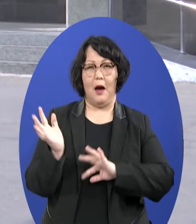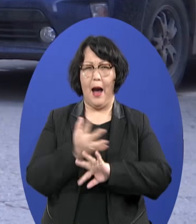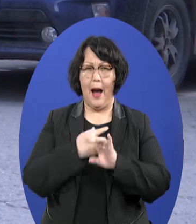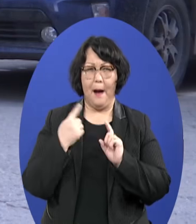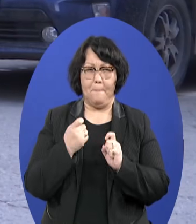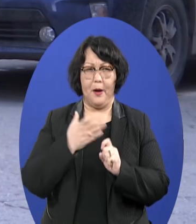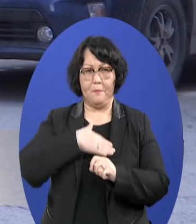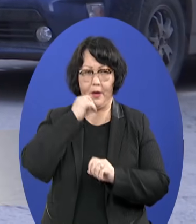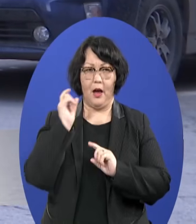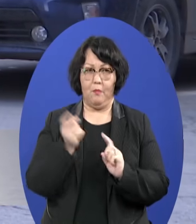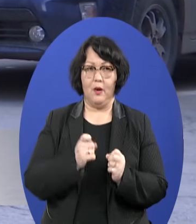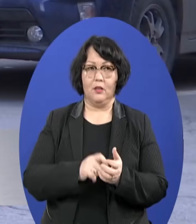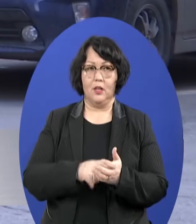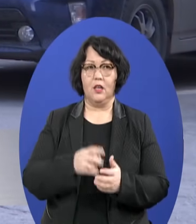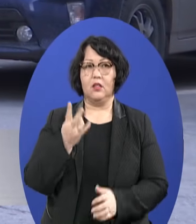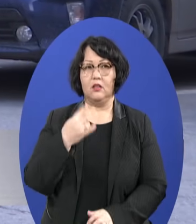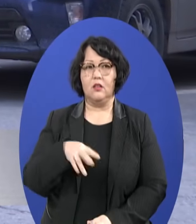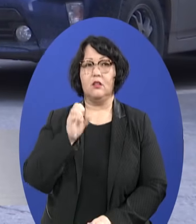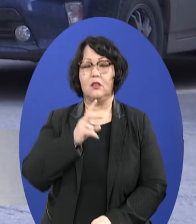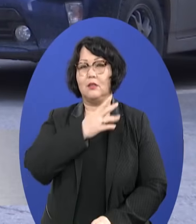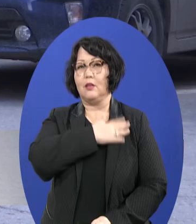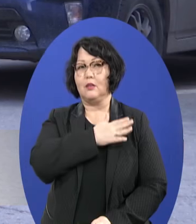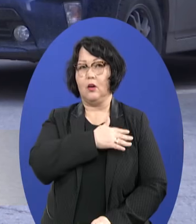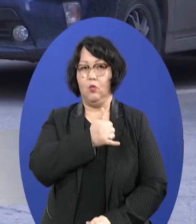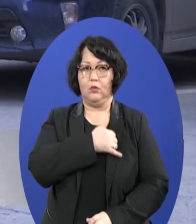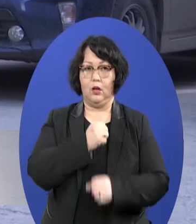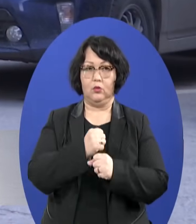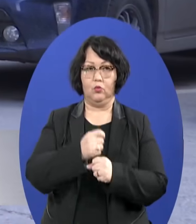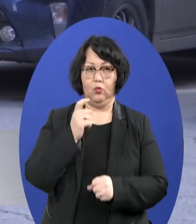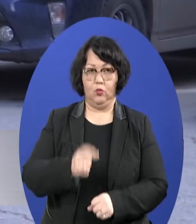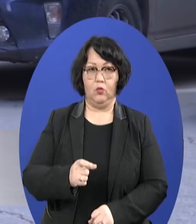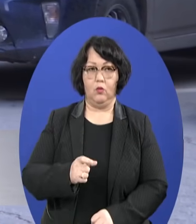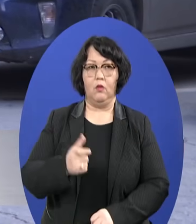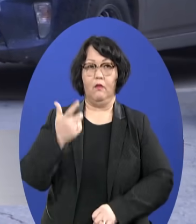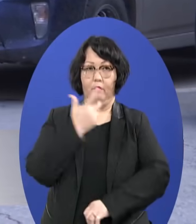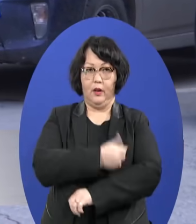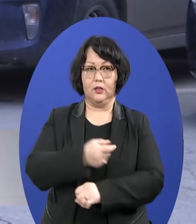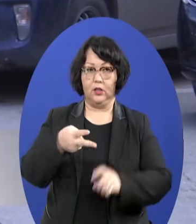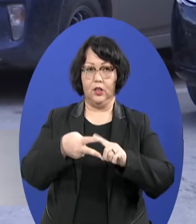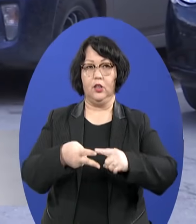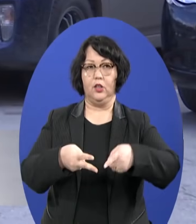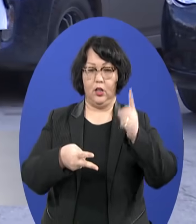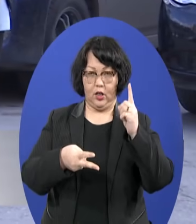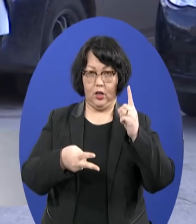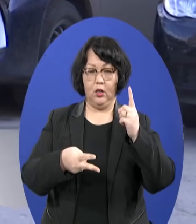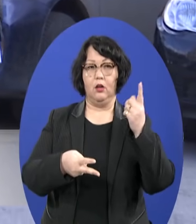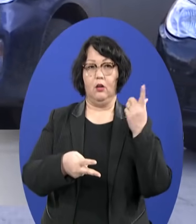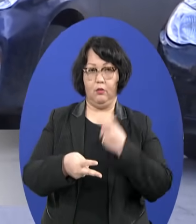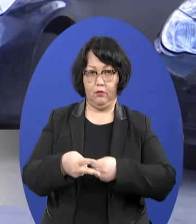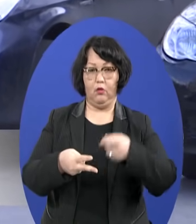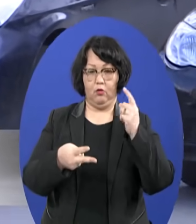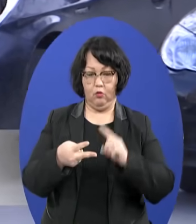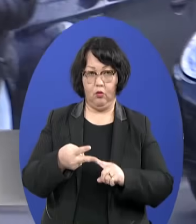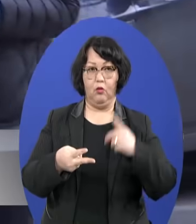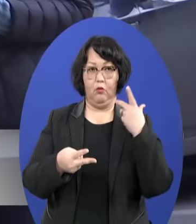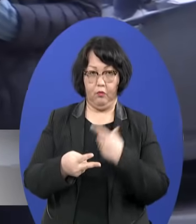Энэ бол нийслэлийн цагдаагийн удирдах газрын цагдаагийн албан хаагч бат зөргөө. Тэрээр вакцины 1-2 тунгаа хийлгэснээхээ дараа халдвартай